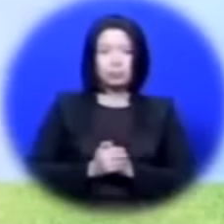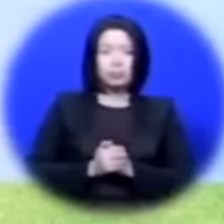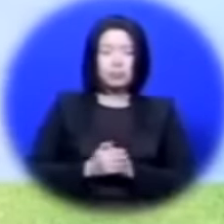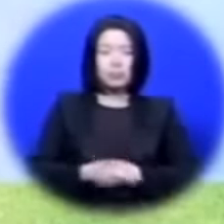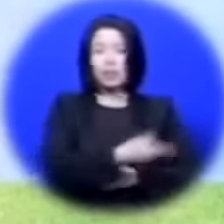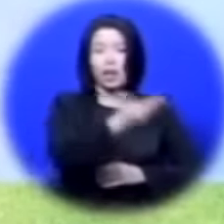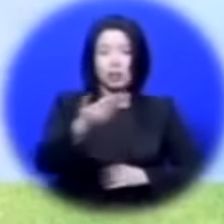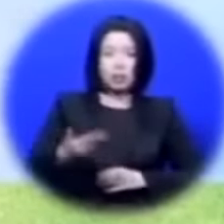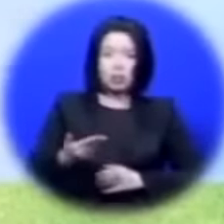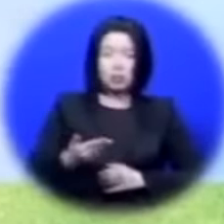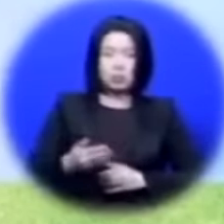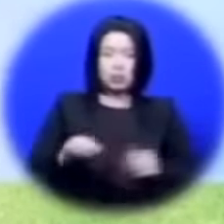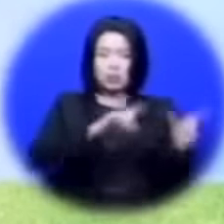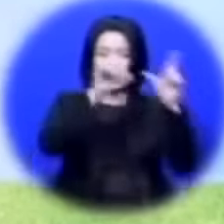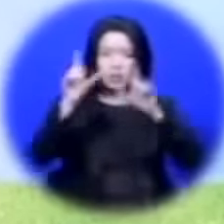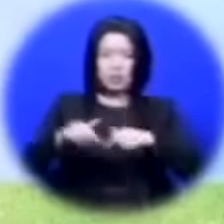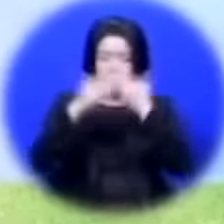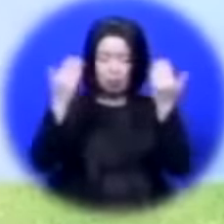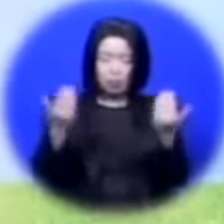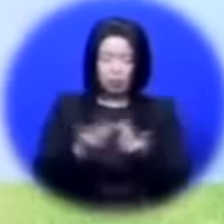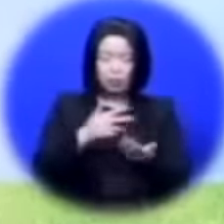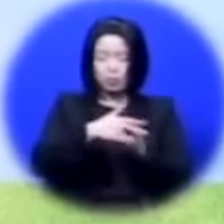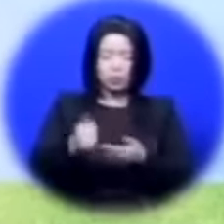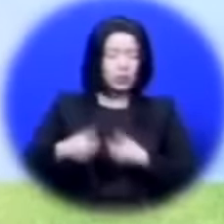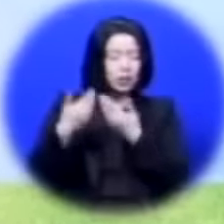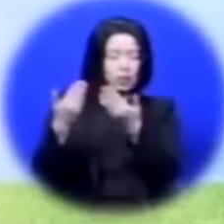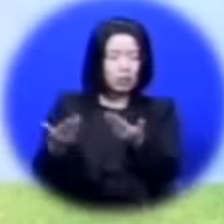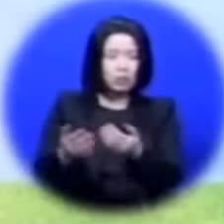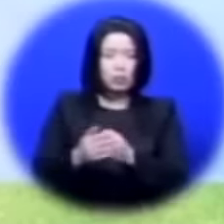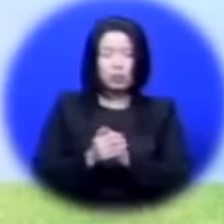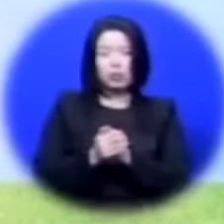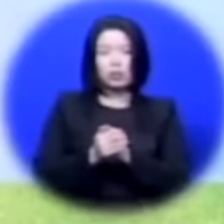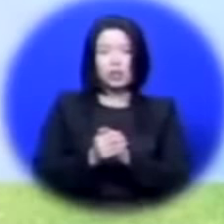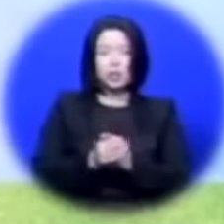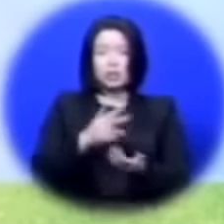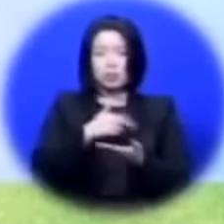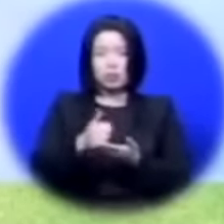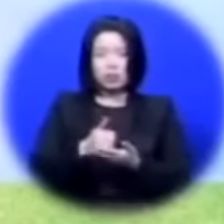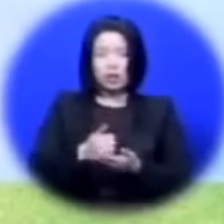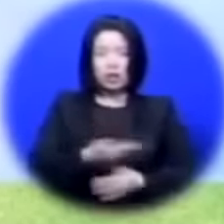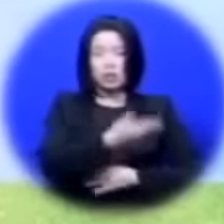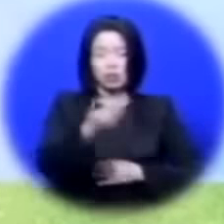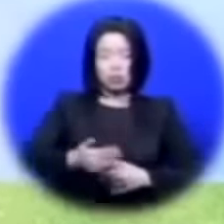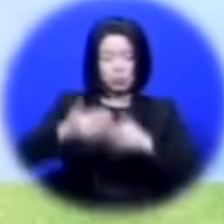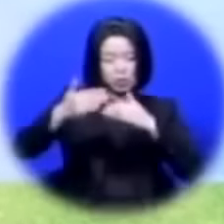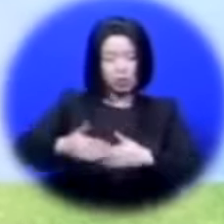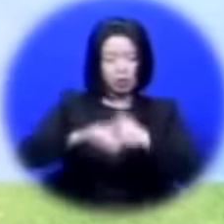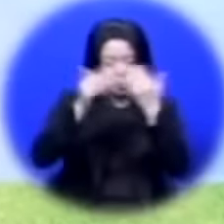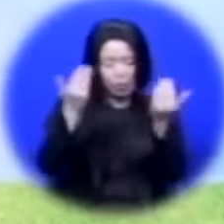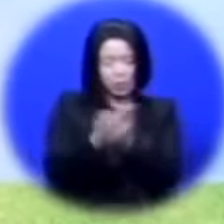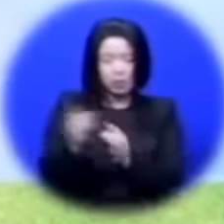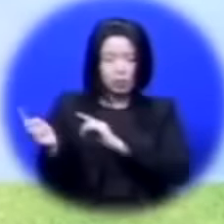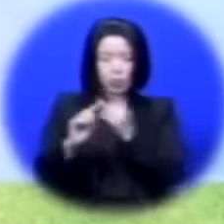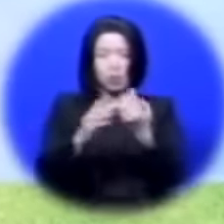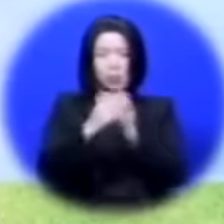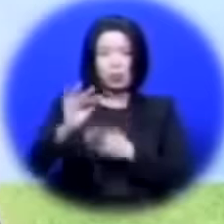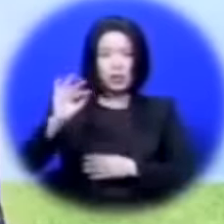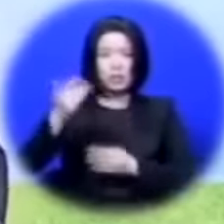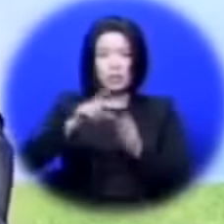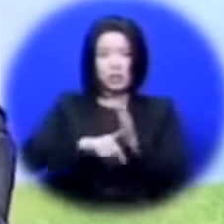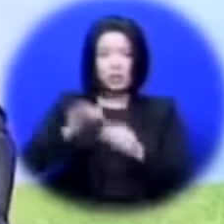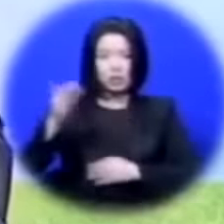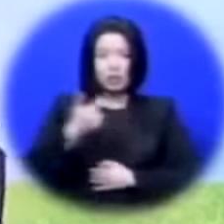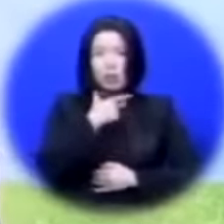여러분의 삶 전체를 주님께 내놓고 그리고 주님과 여러분 사이의 관계가 완전히 회복되는 시간이 되시기를